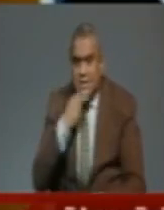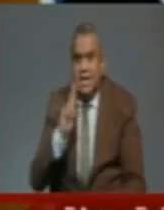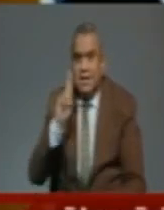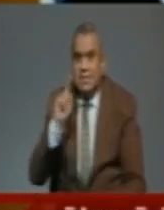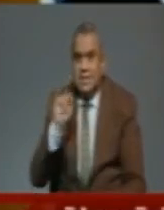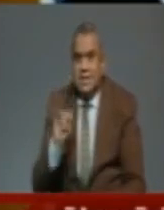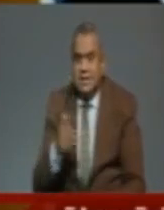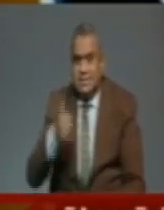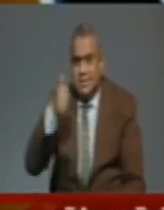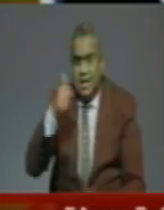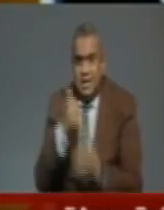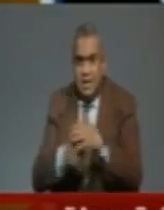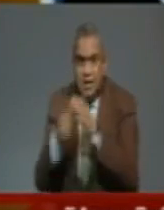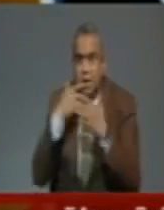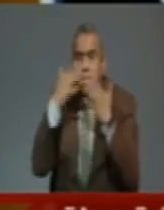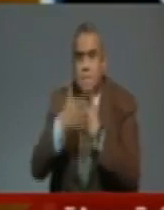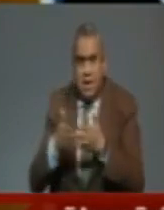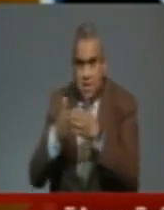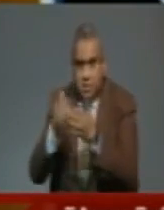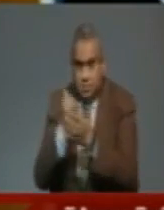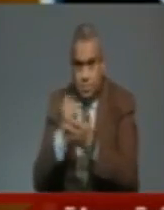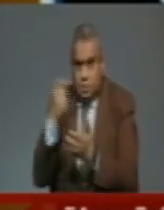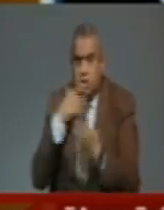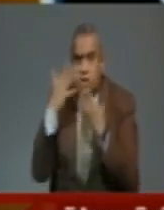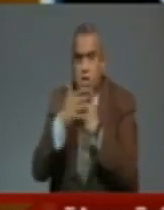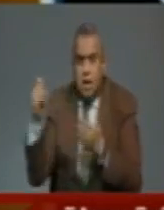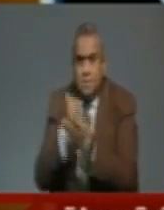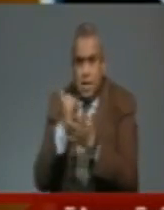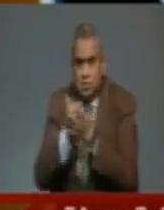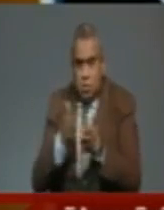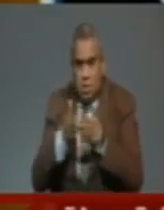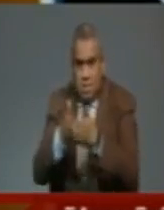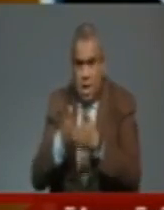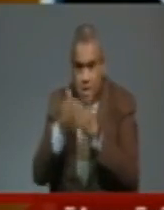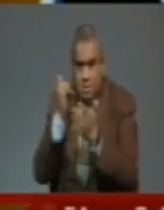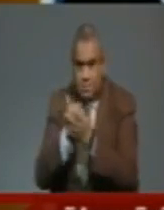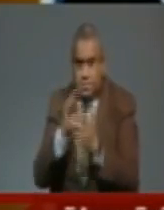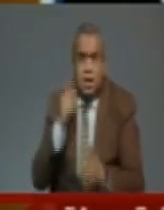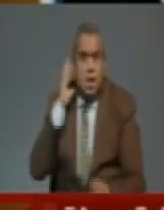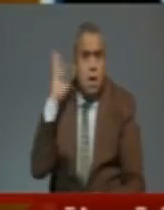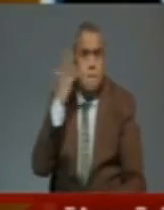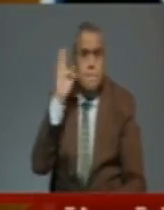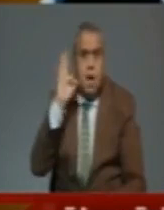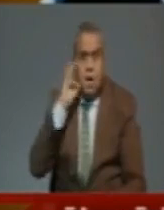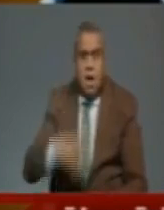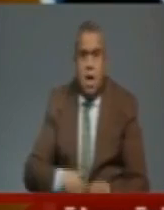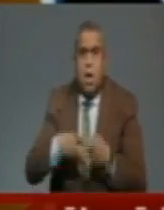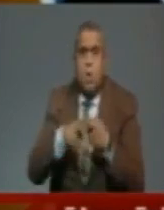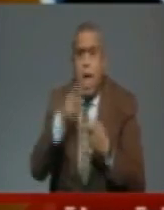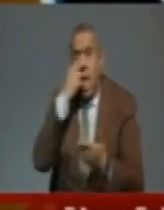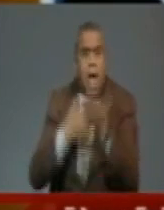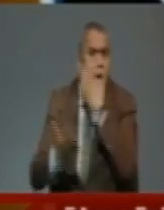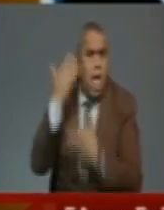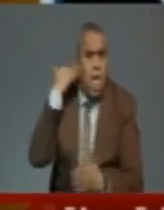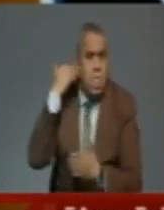للقوات البحرية وشركة المصرية للصناعات البحرية، ولكن كان لازم نعمل حاجة. عندنا ورشة كانت موجودة قديمة قوي، فكان لازم نعمل